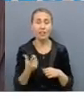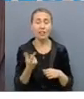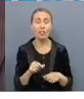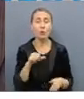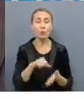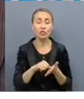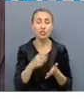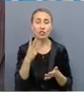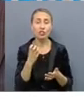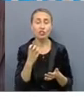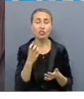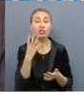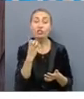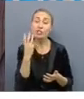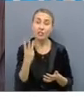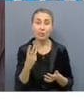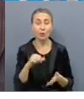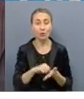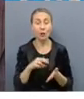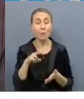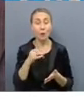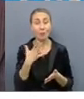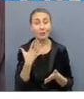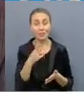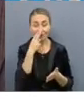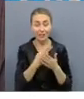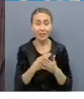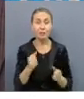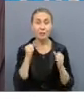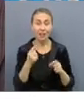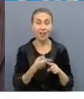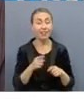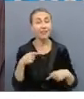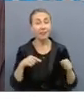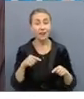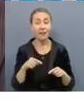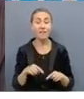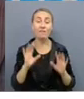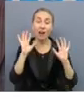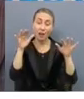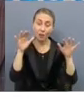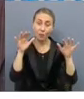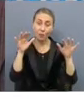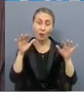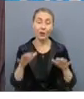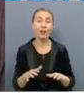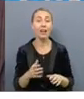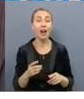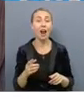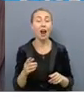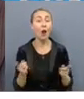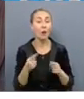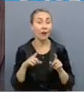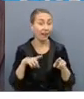участвуют 403 участника по 5 видам спорта. Это футзал, волейбол, также легкая